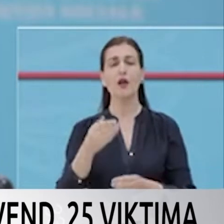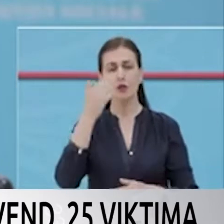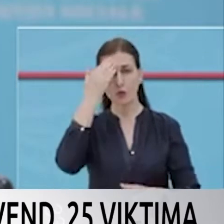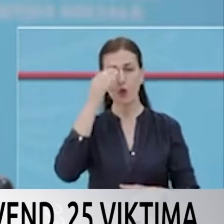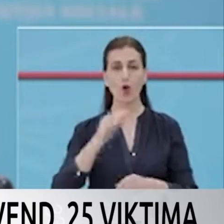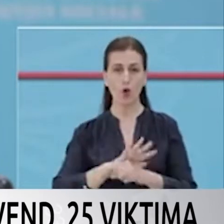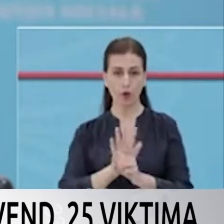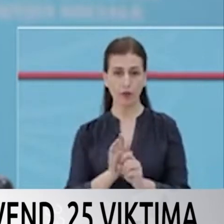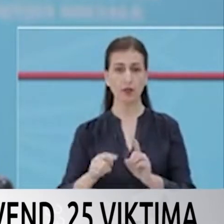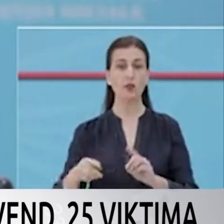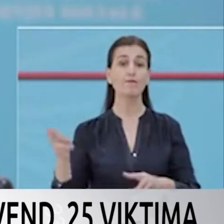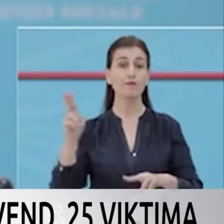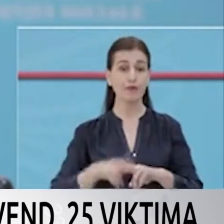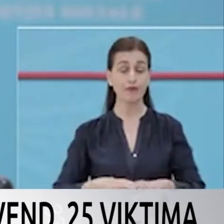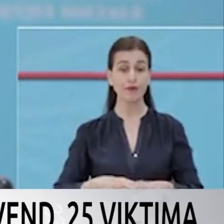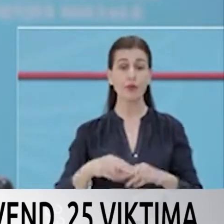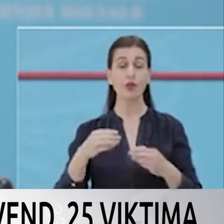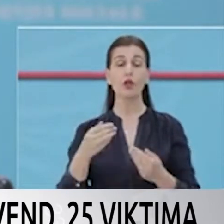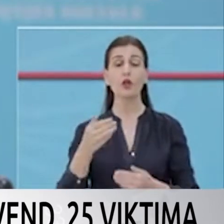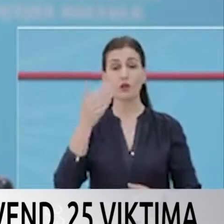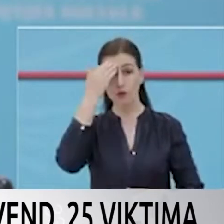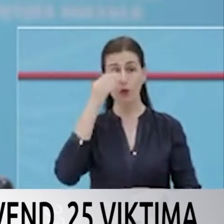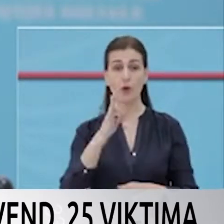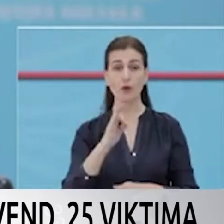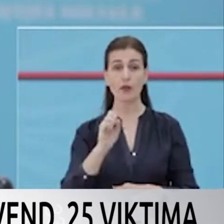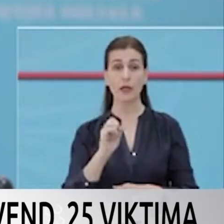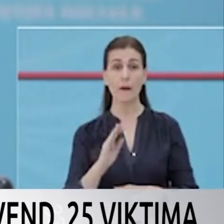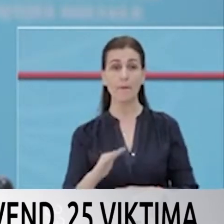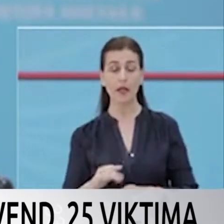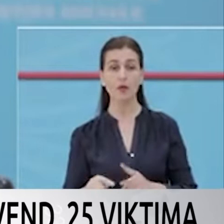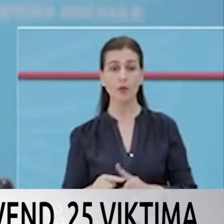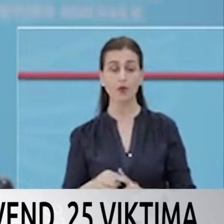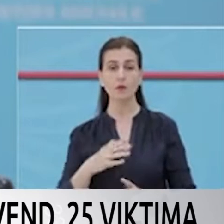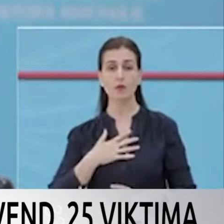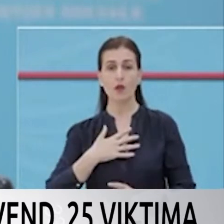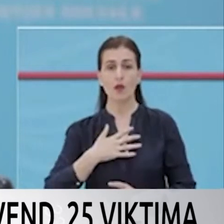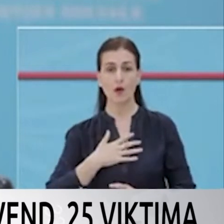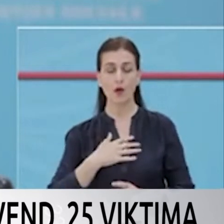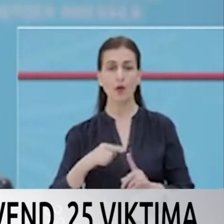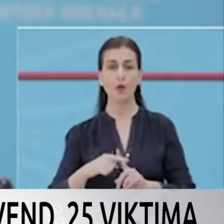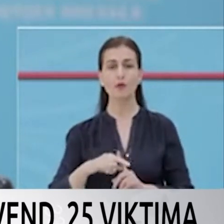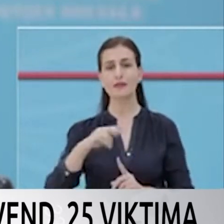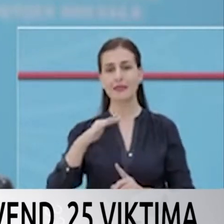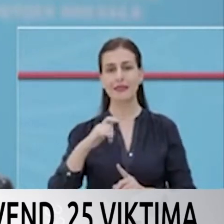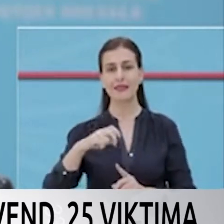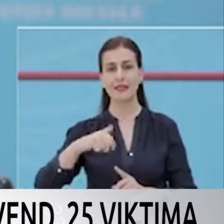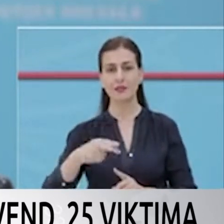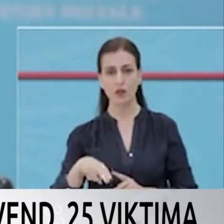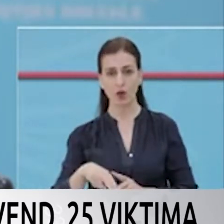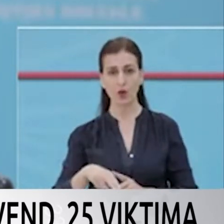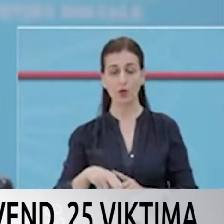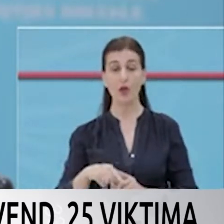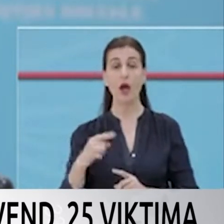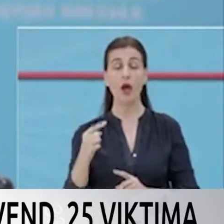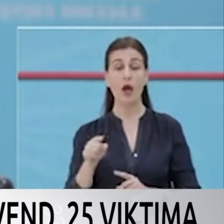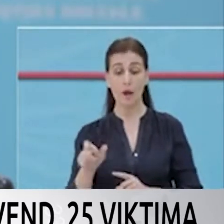sëmundjes COVID-19 vuante edhe nga diabeti, nga astma bronkiale, nga hipertensioni arterial dhe